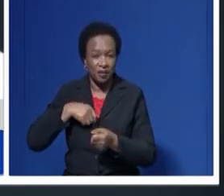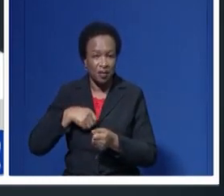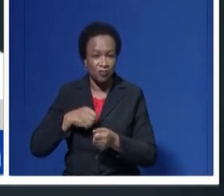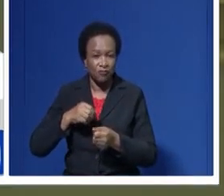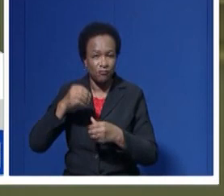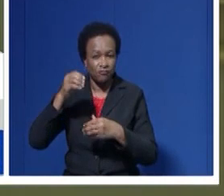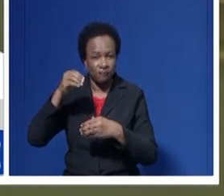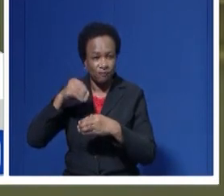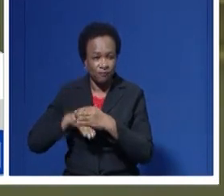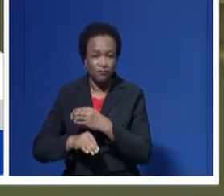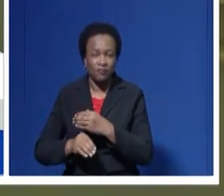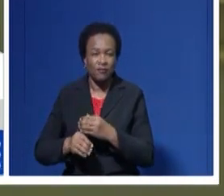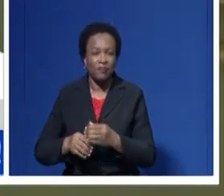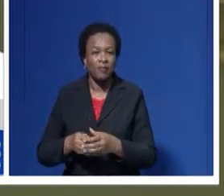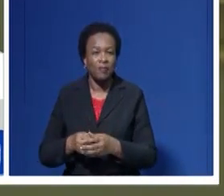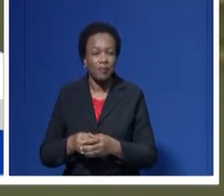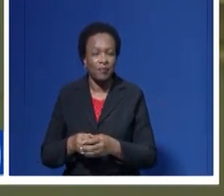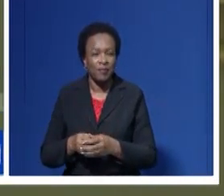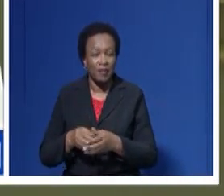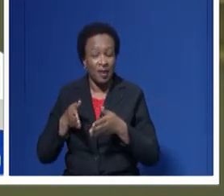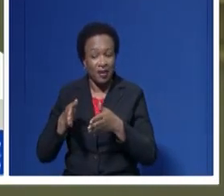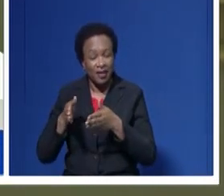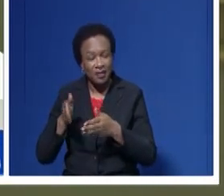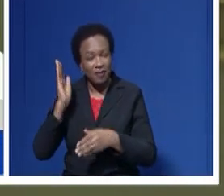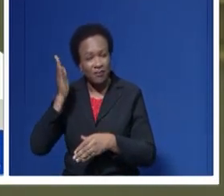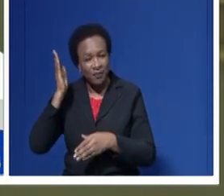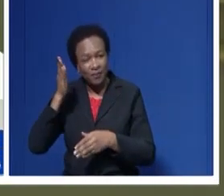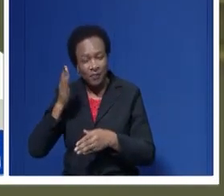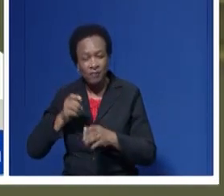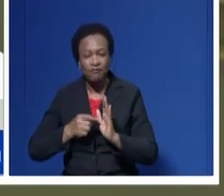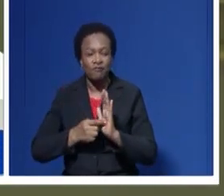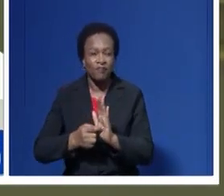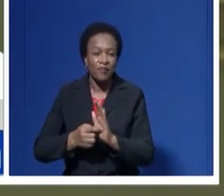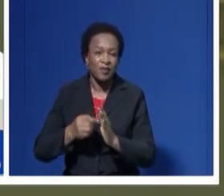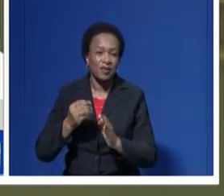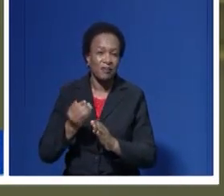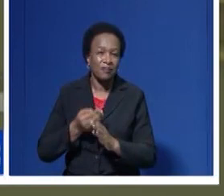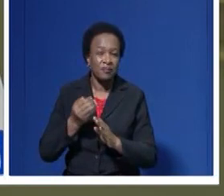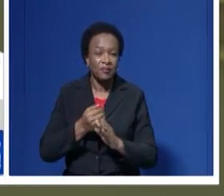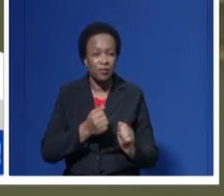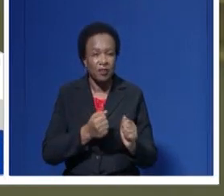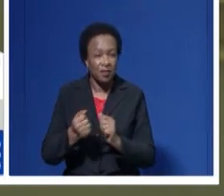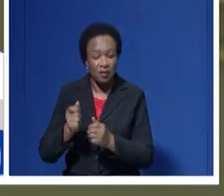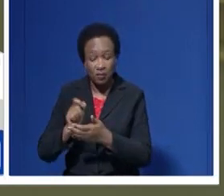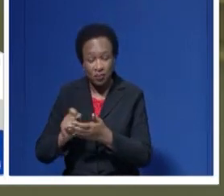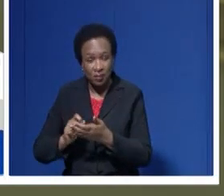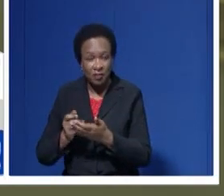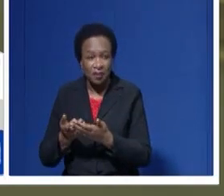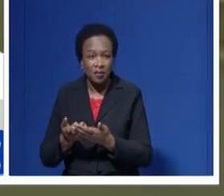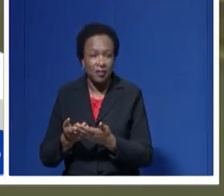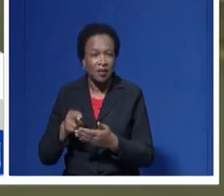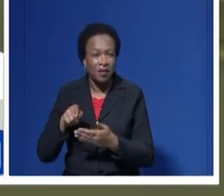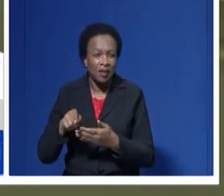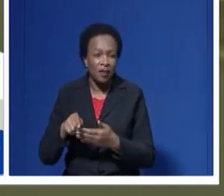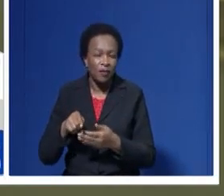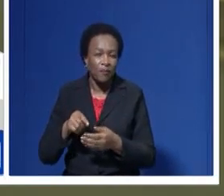Management System. Tuko darasani kule unafundisha lecture, unafanya demonstration, nafikiri hapo uliona nikiandika code. Kwa it's a good thing, it's